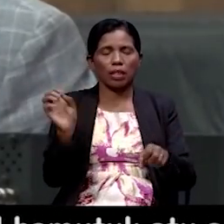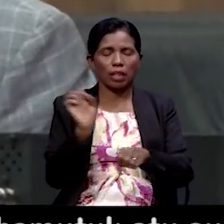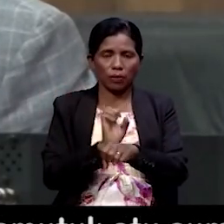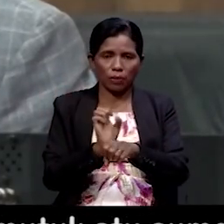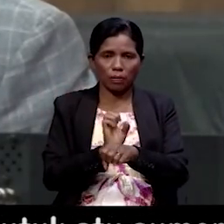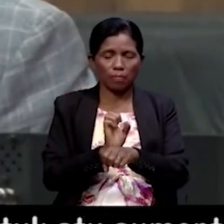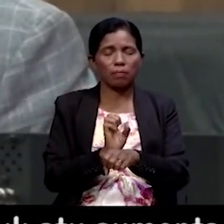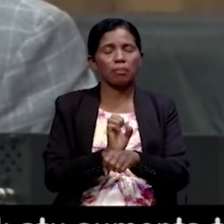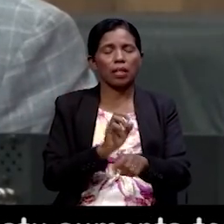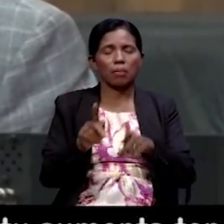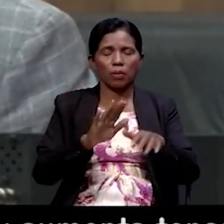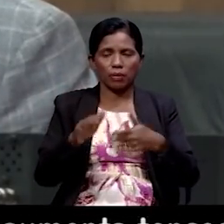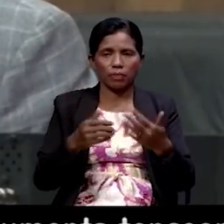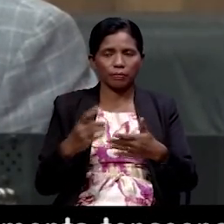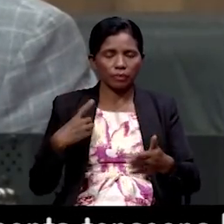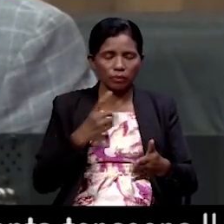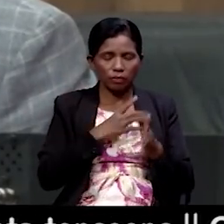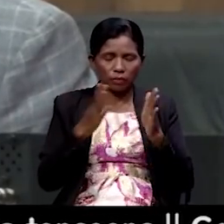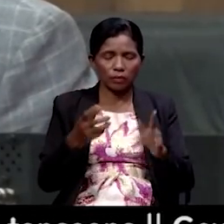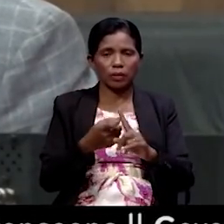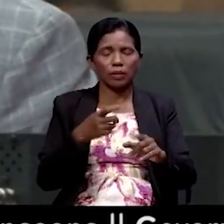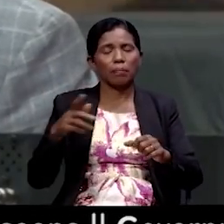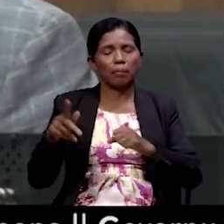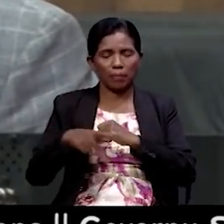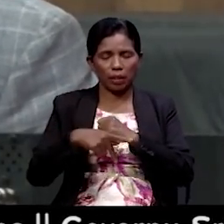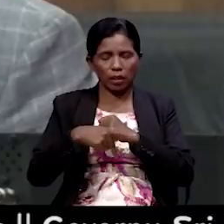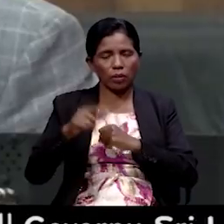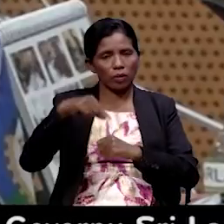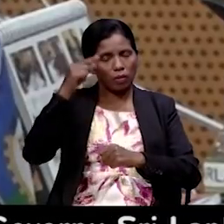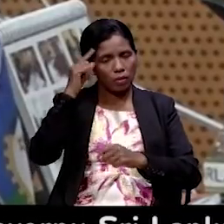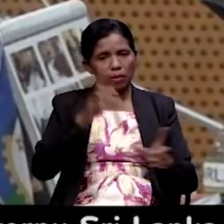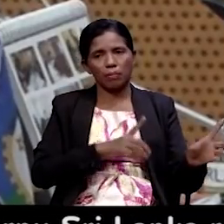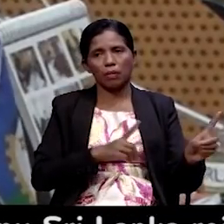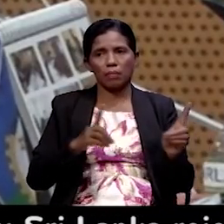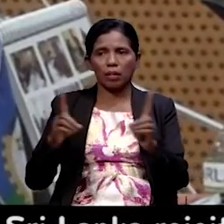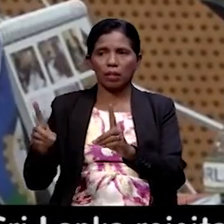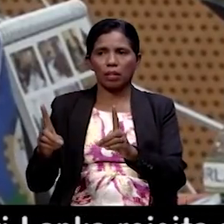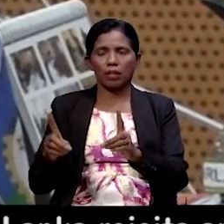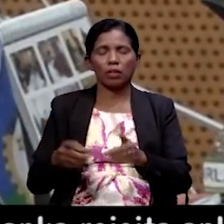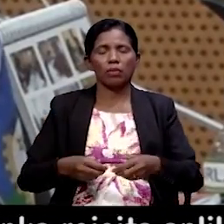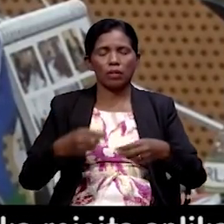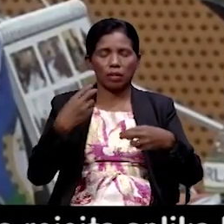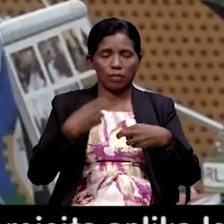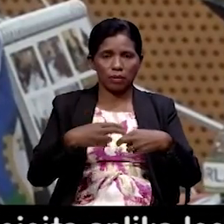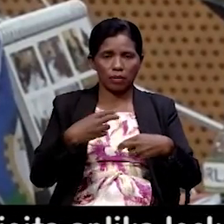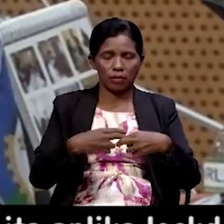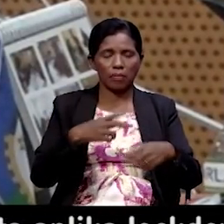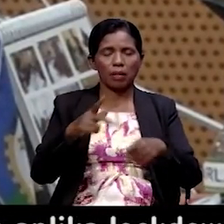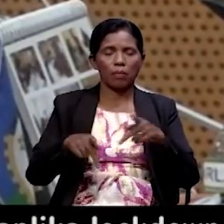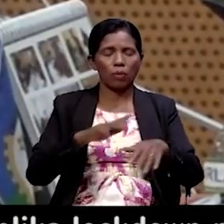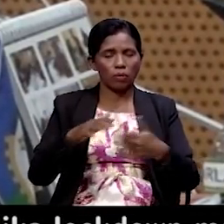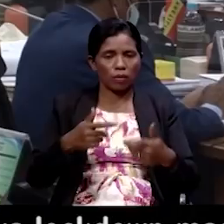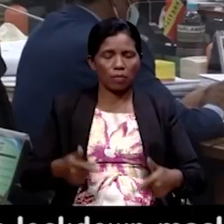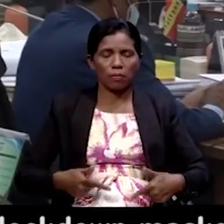nian. Deputado Sira Husi Bancada Governo Hatete vai hira implementa decreto lei ne fo impacto ba comunidade ne Moris